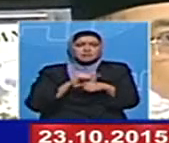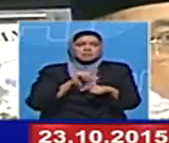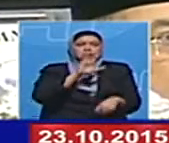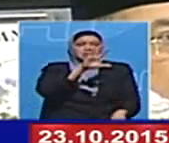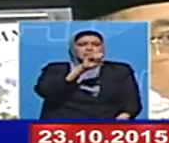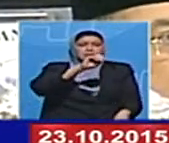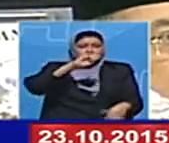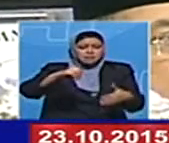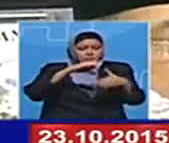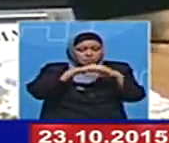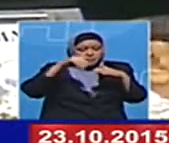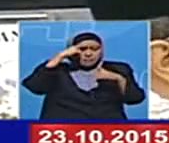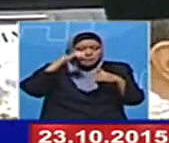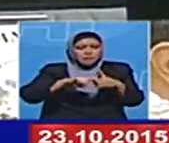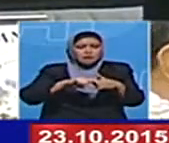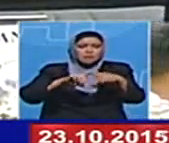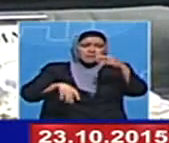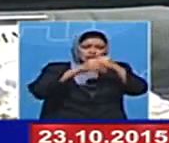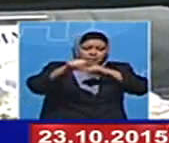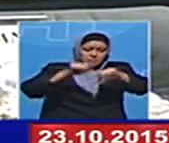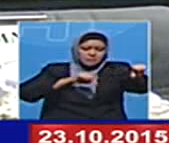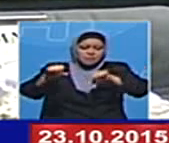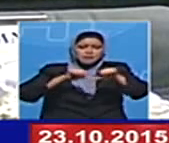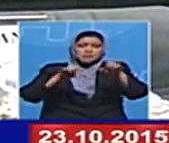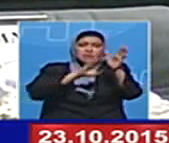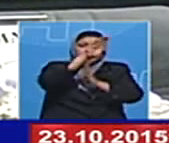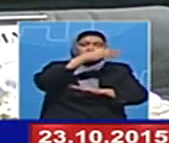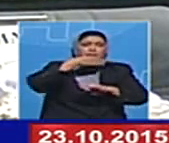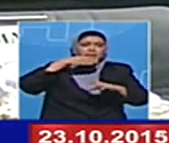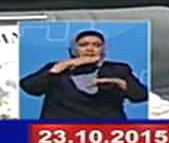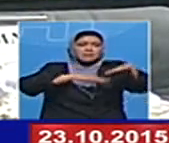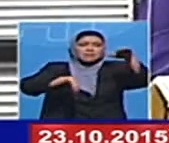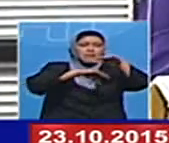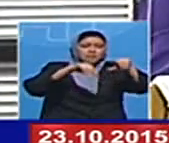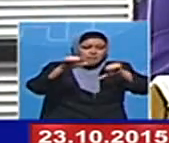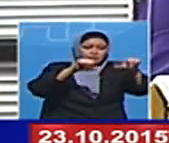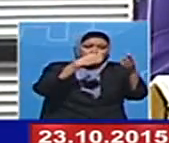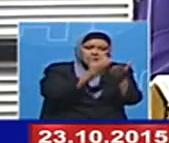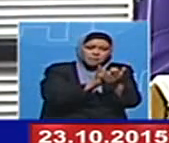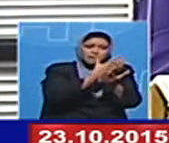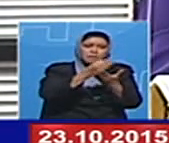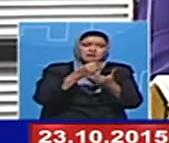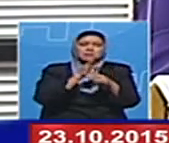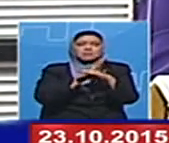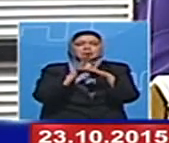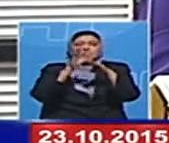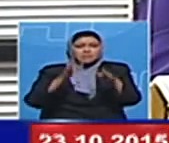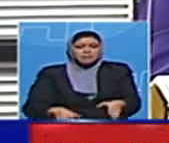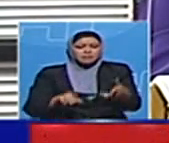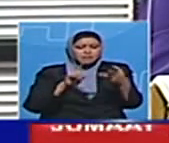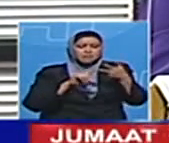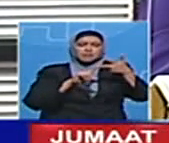juta untuk meningkatkan aktiviti pembangunan belia dalam kegiatan ekonomi dan keusahawanan ketiga